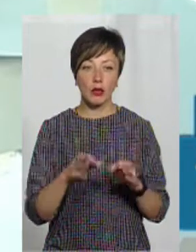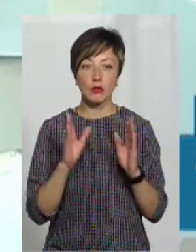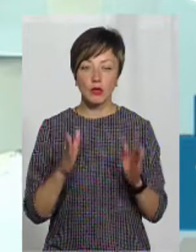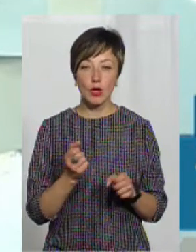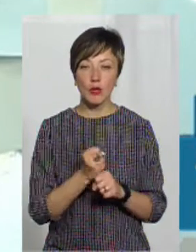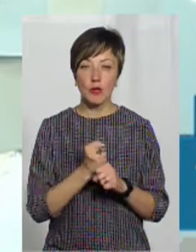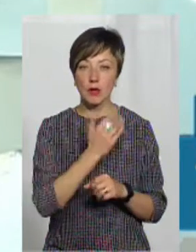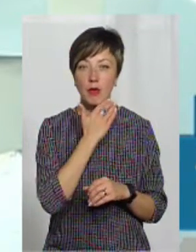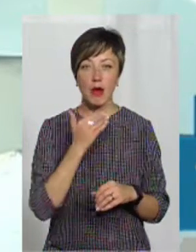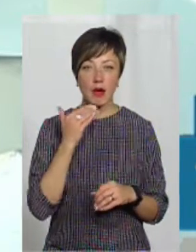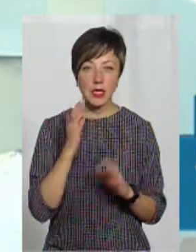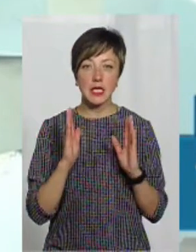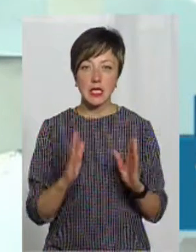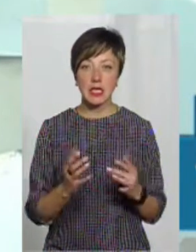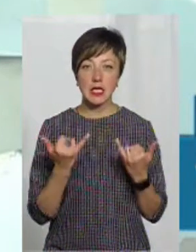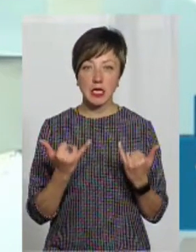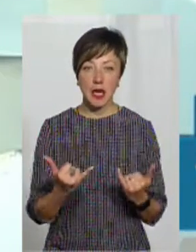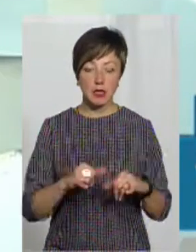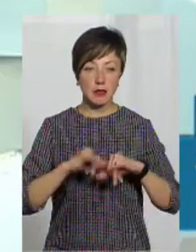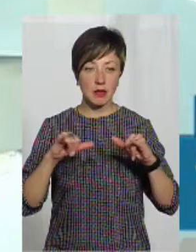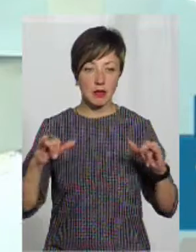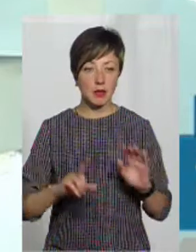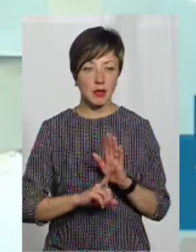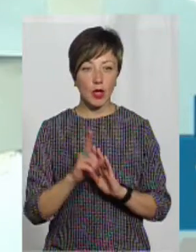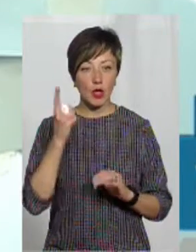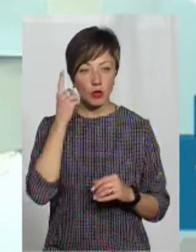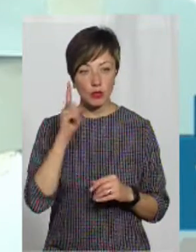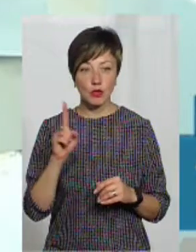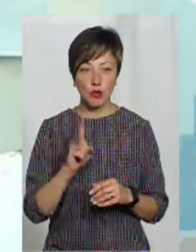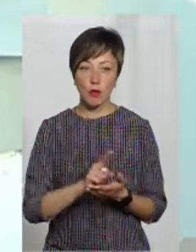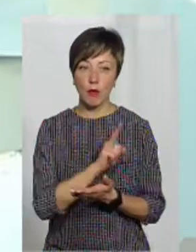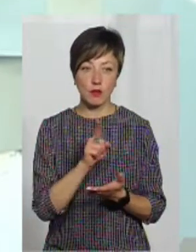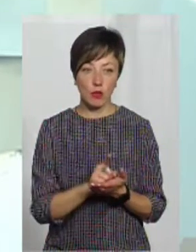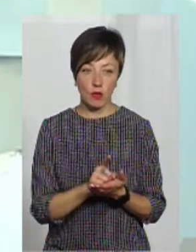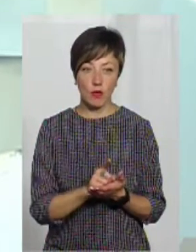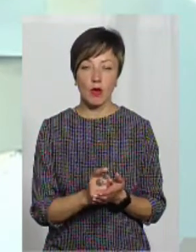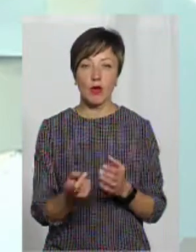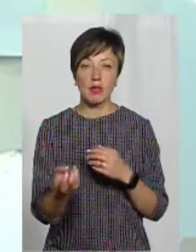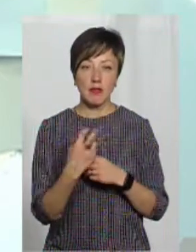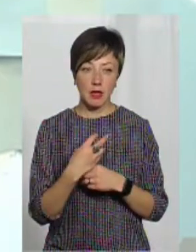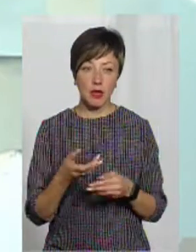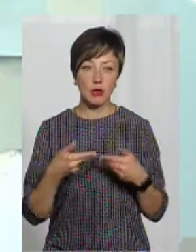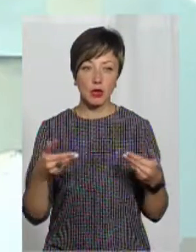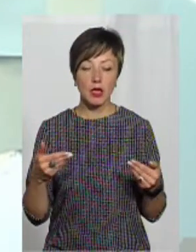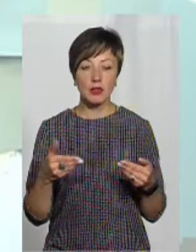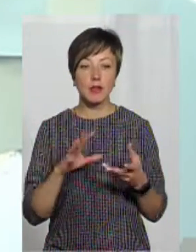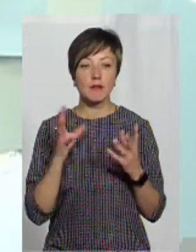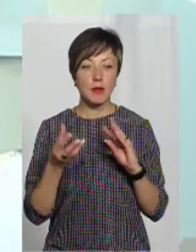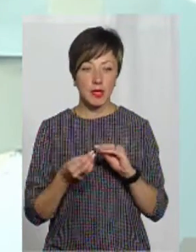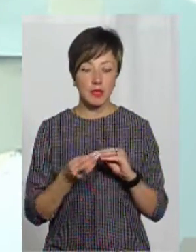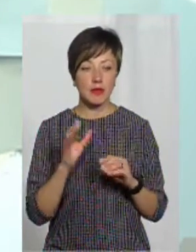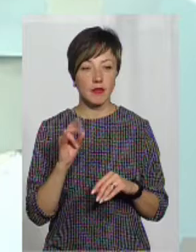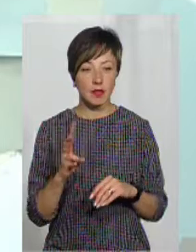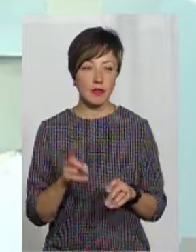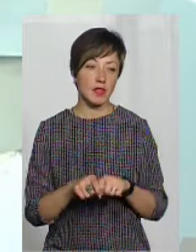ми будемо їх робити багато, і ми тільки зараз набираємо обертів, я думаю, що він обов'язково до нас завітає, тому що, в принципі,